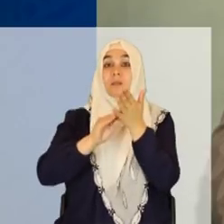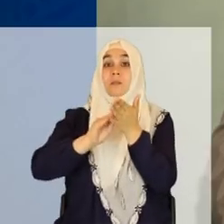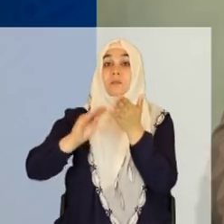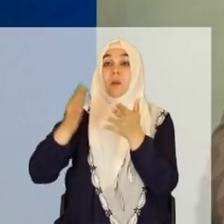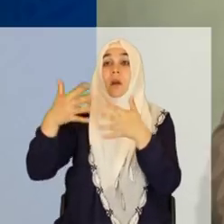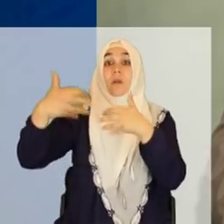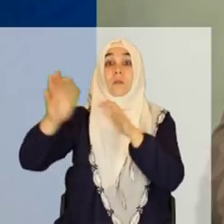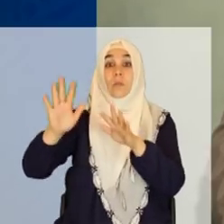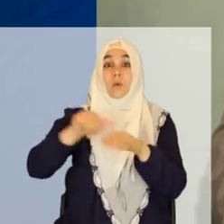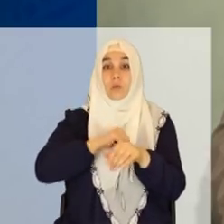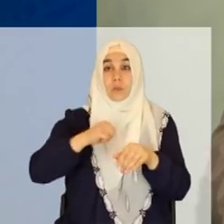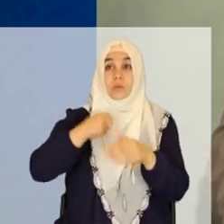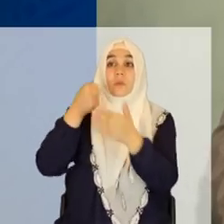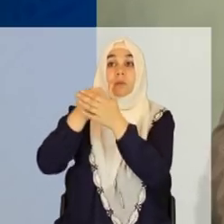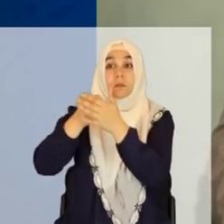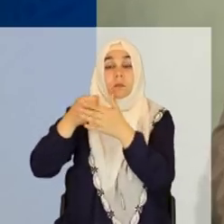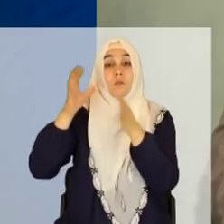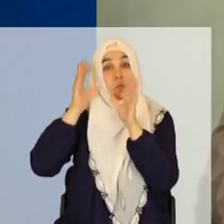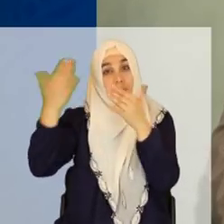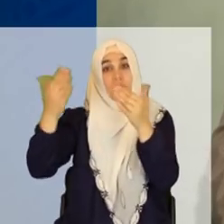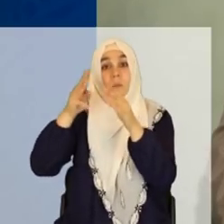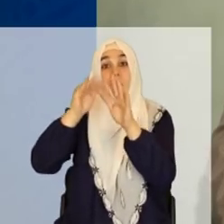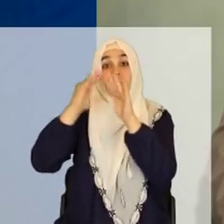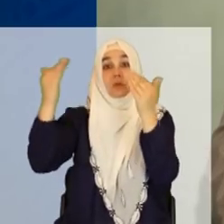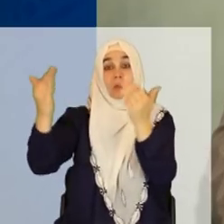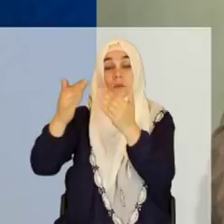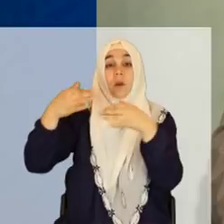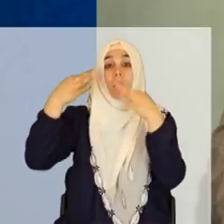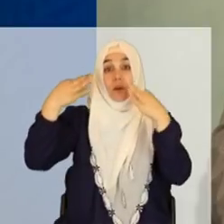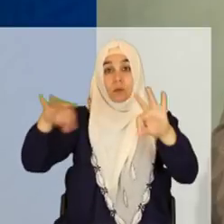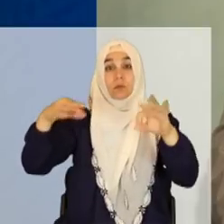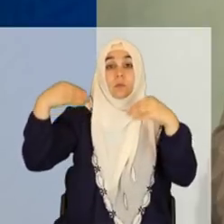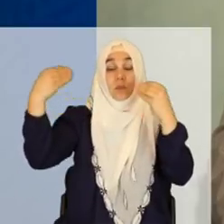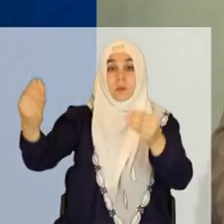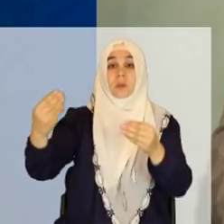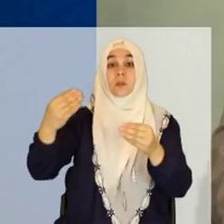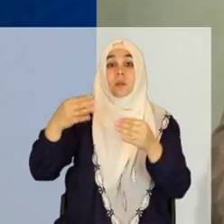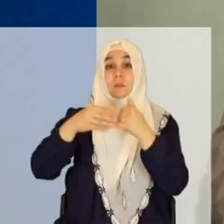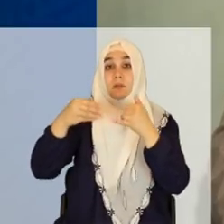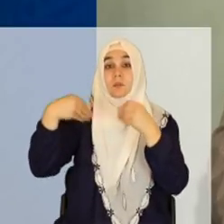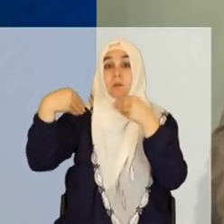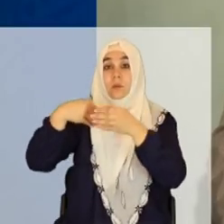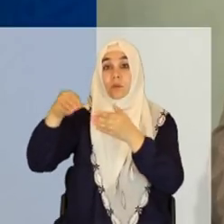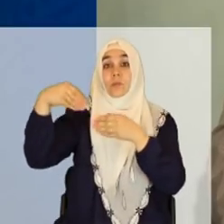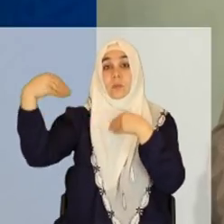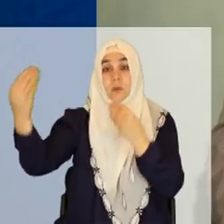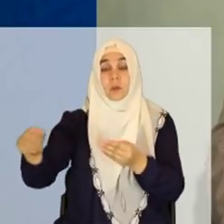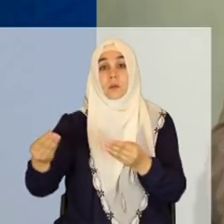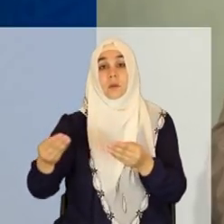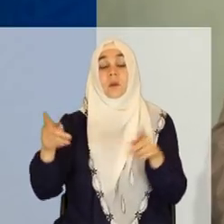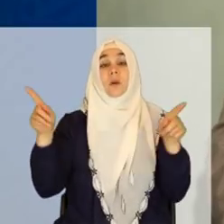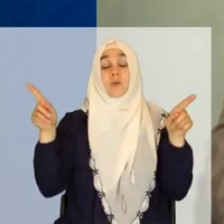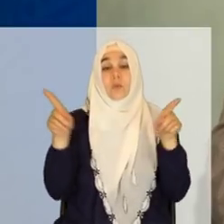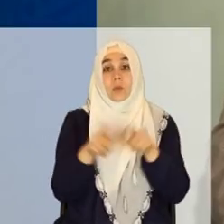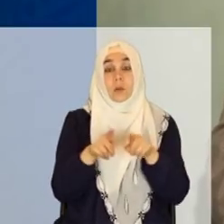hukumat qabul qilmaganda o'zi borib hukumatga tazyiq o'tkazib bo'lsa ham musulmonlarga yer olib bergan edi.